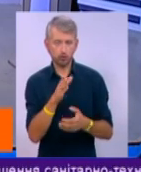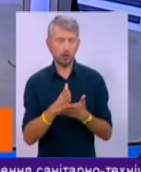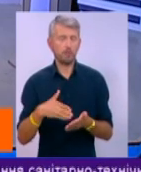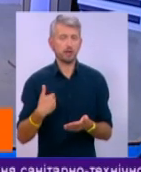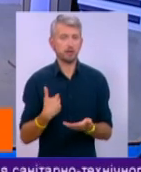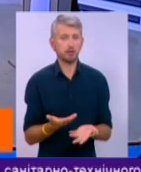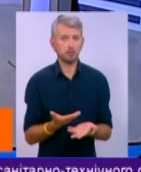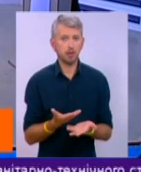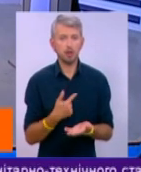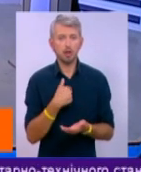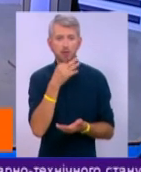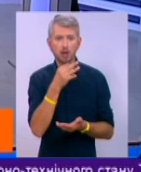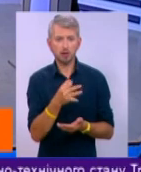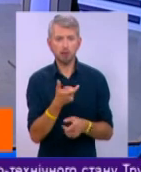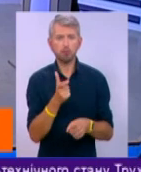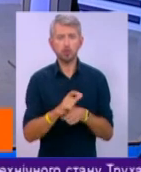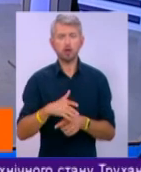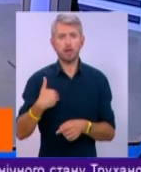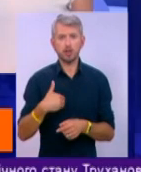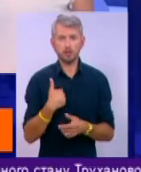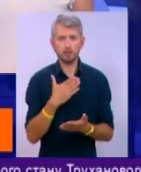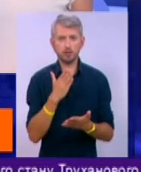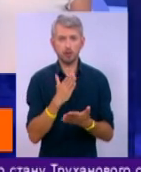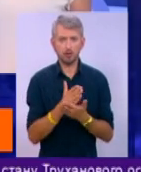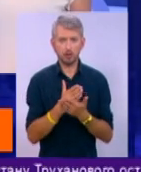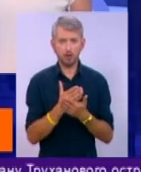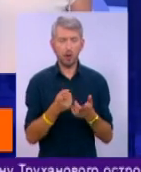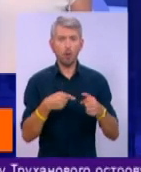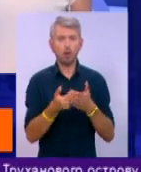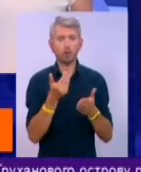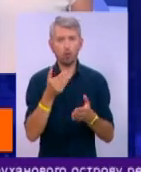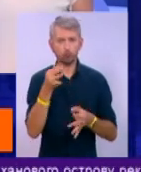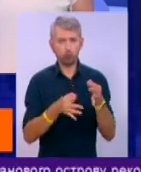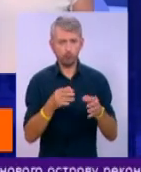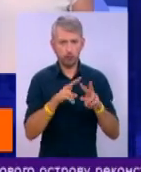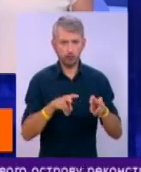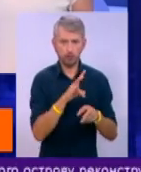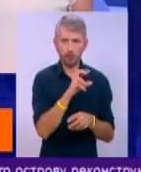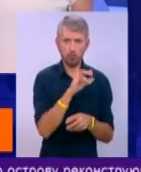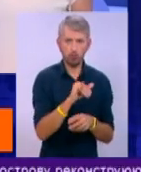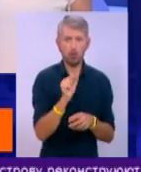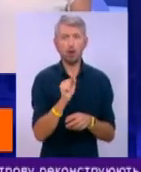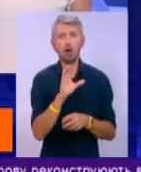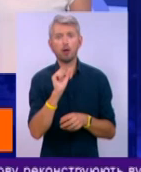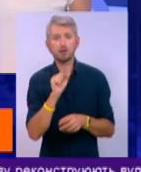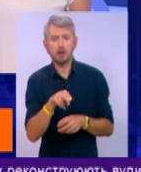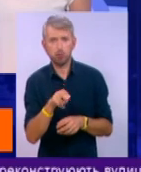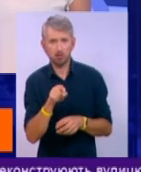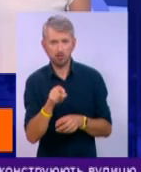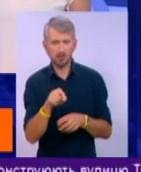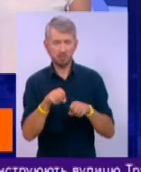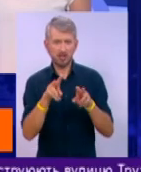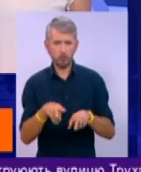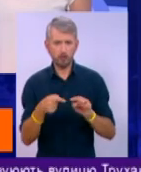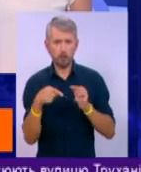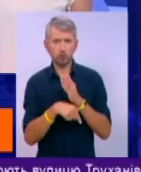ефективними. Я сказав би, що більш ефективним є то ж таки орган досудового розслідування НАБУ, а спеціалізована антикорупційна прокуратура, ну, вона